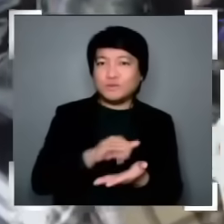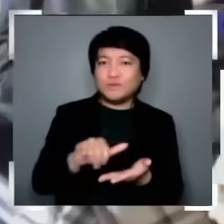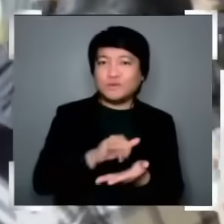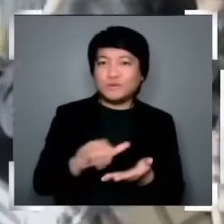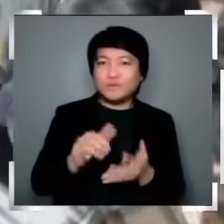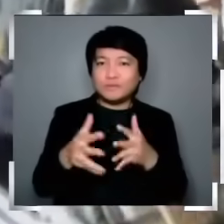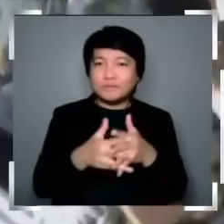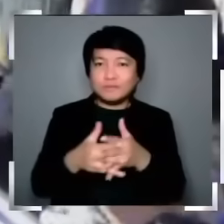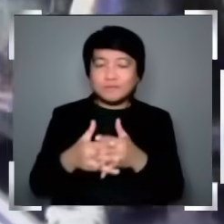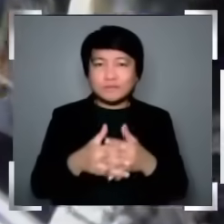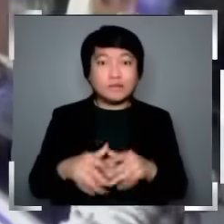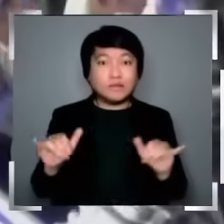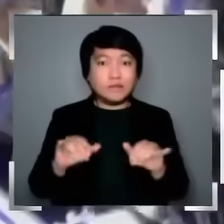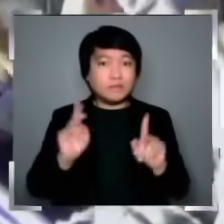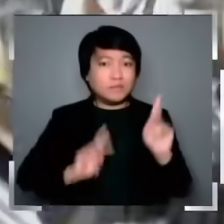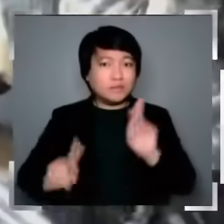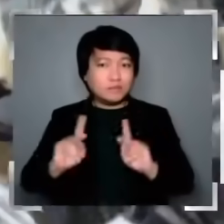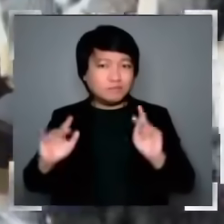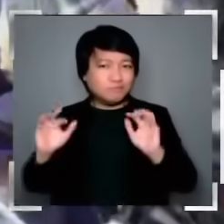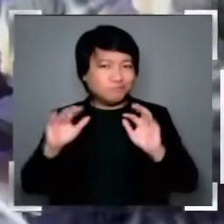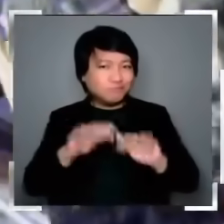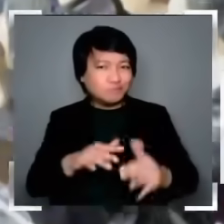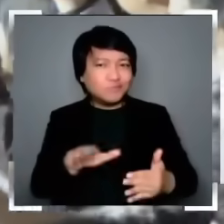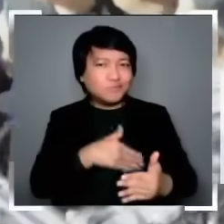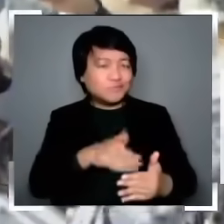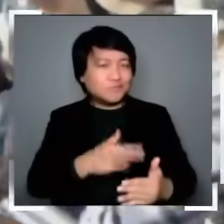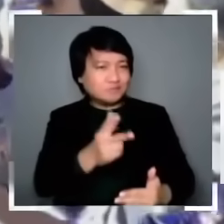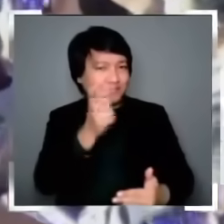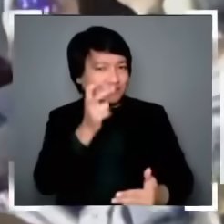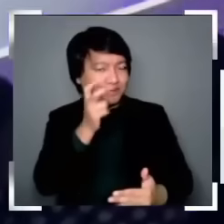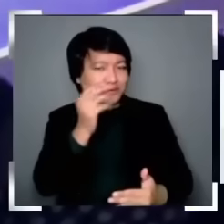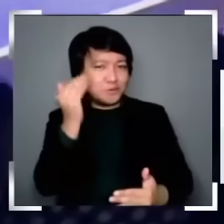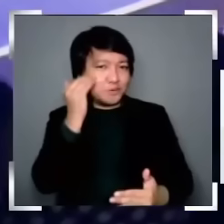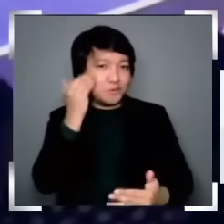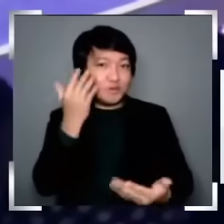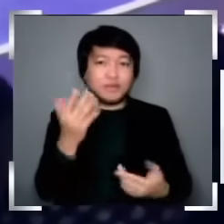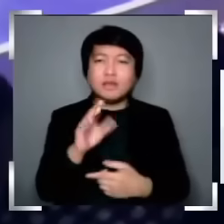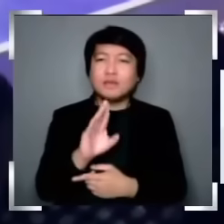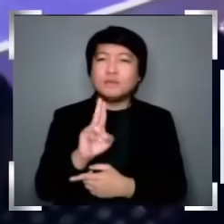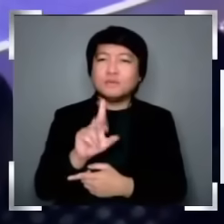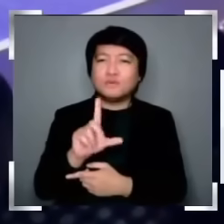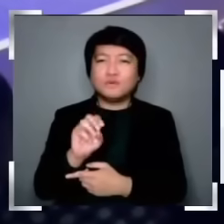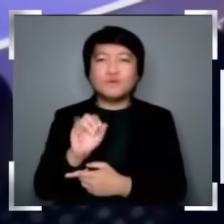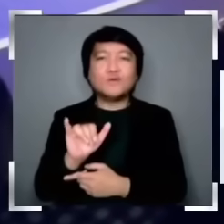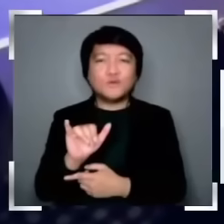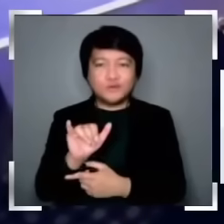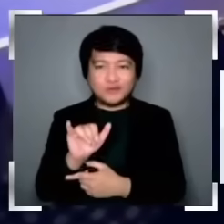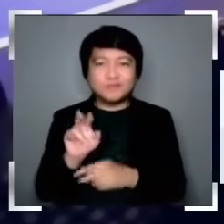crowd sa hits ng banda, kagaya na lang ng kantang Buloy.